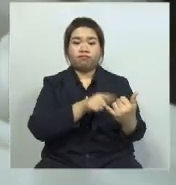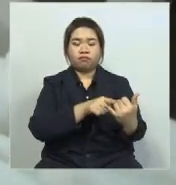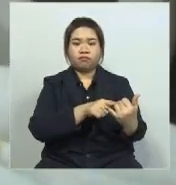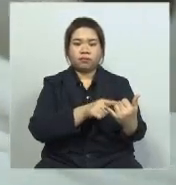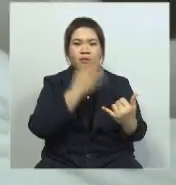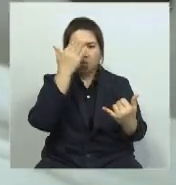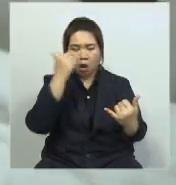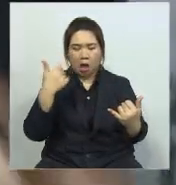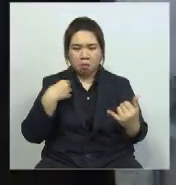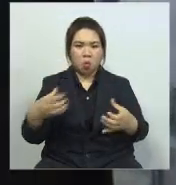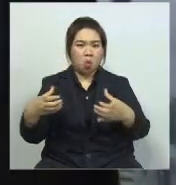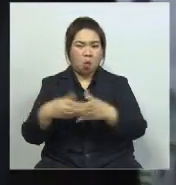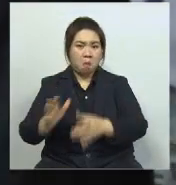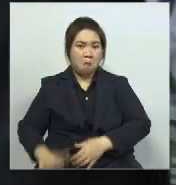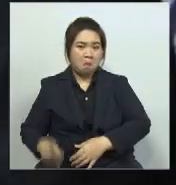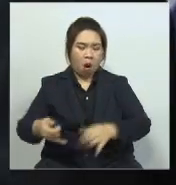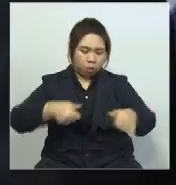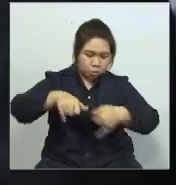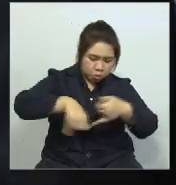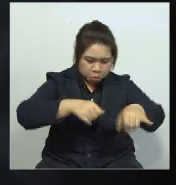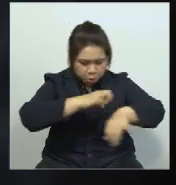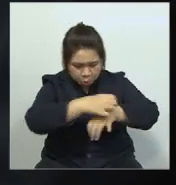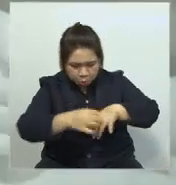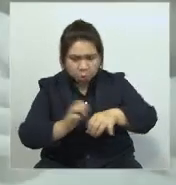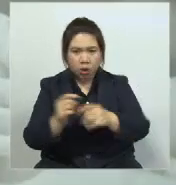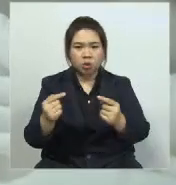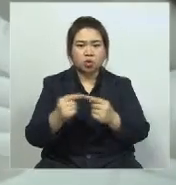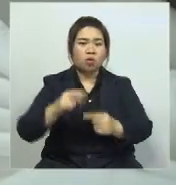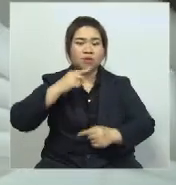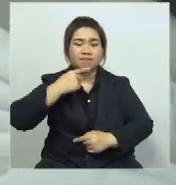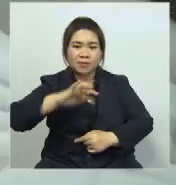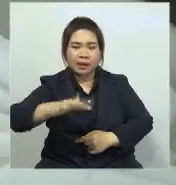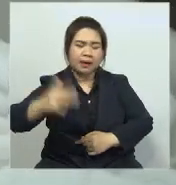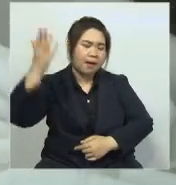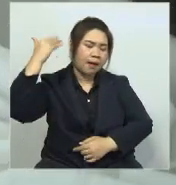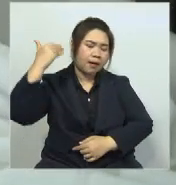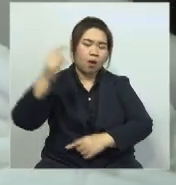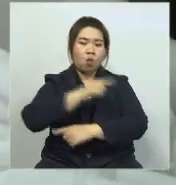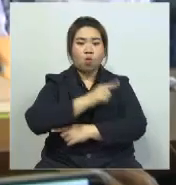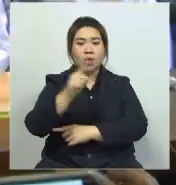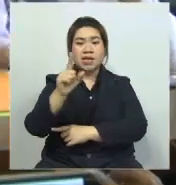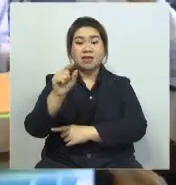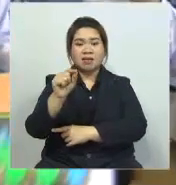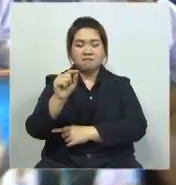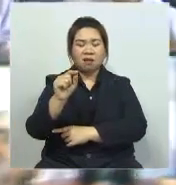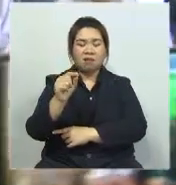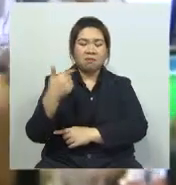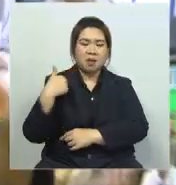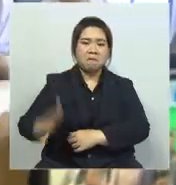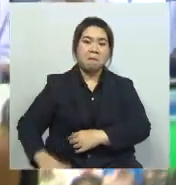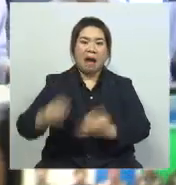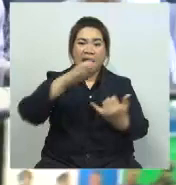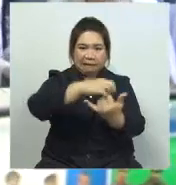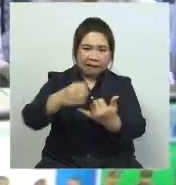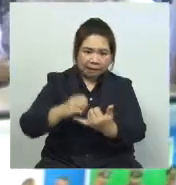ลหลังถูกฝูงสุนัขจรจัดที่อ่าวนางกัดระหว่างเล่นน้ำที่ชายหาดเมื่อวันที่20กุมภาพันธ์โดยผู้ว่าราชการจังหวัดก